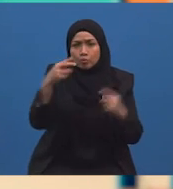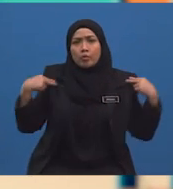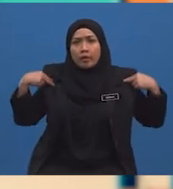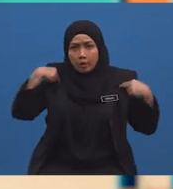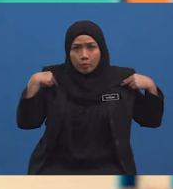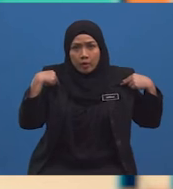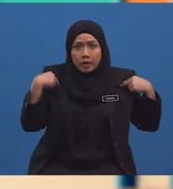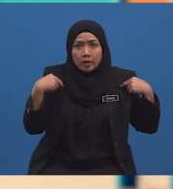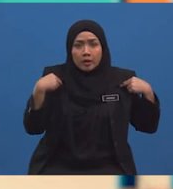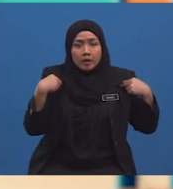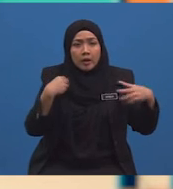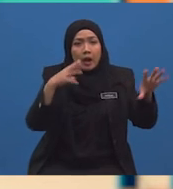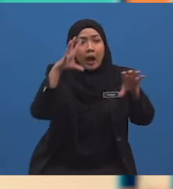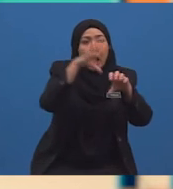lain.